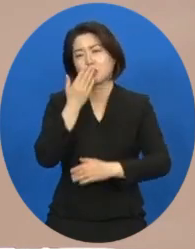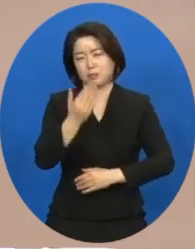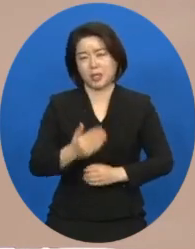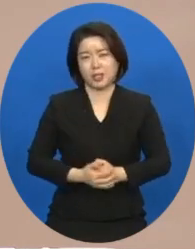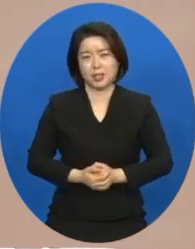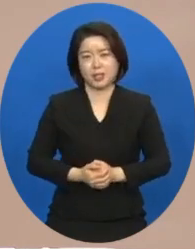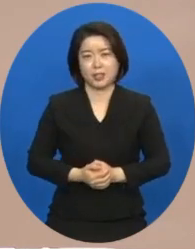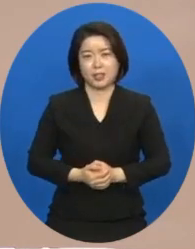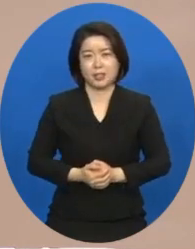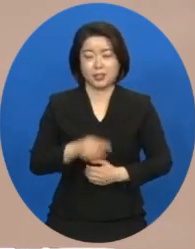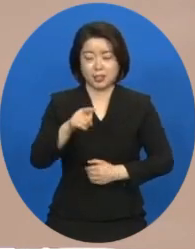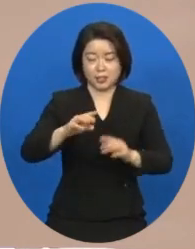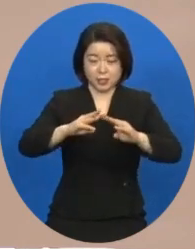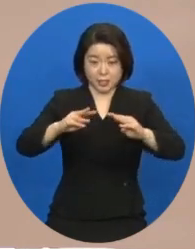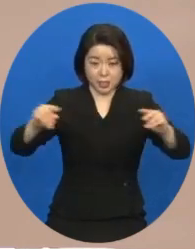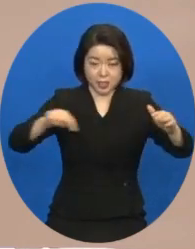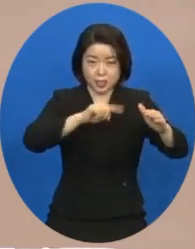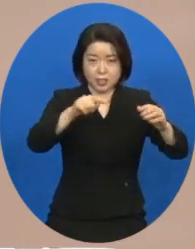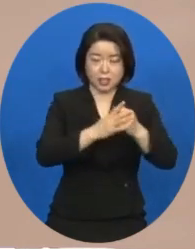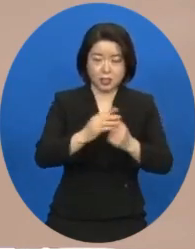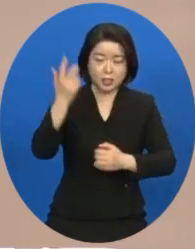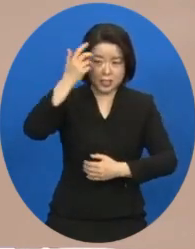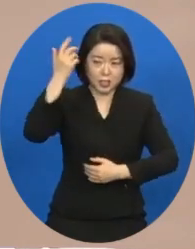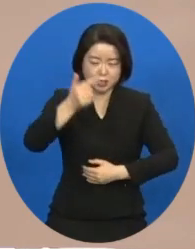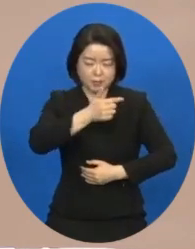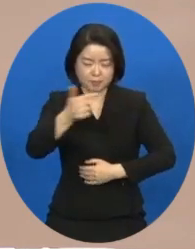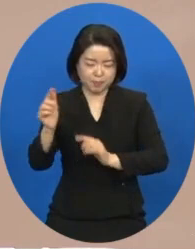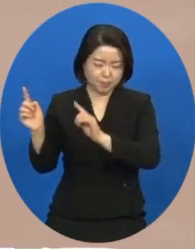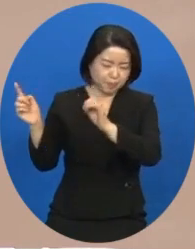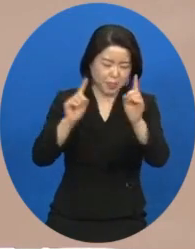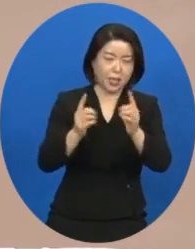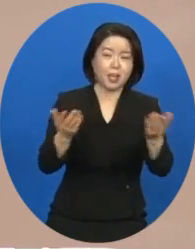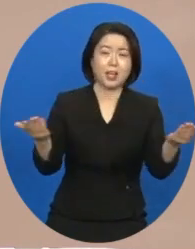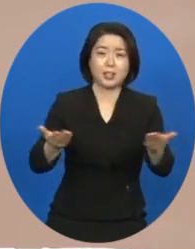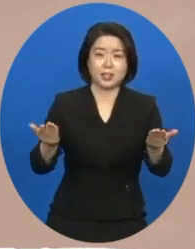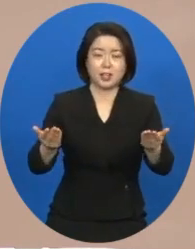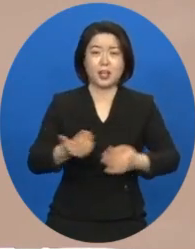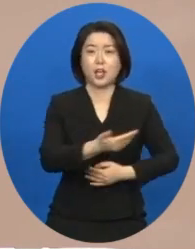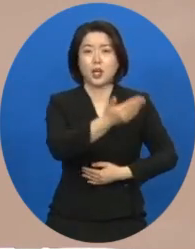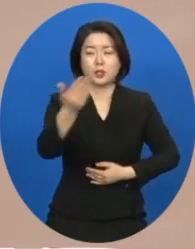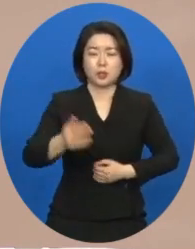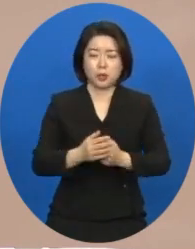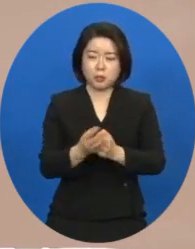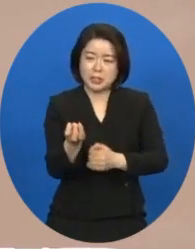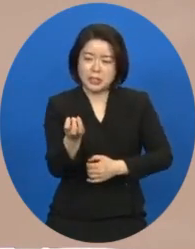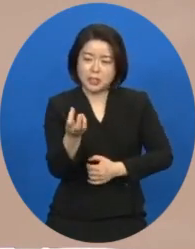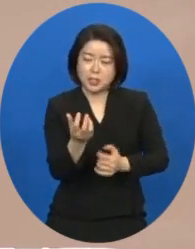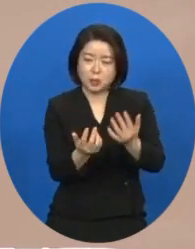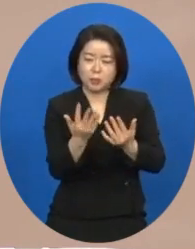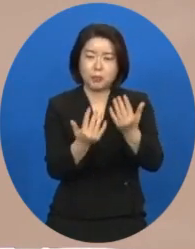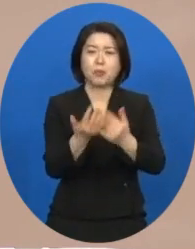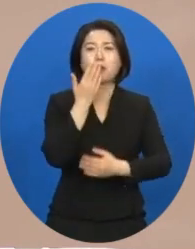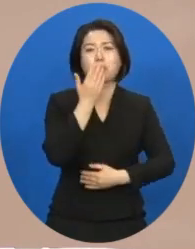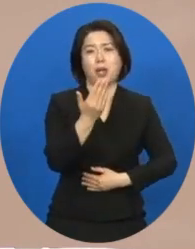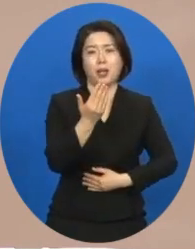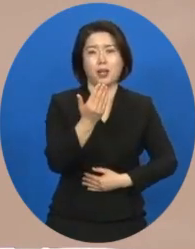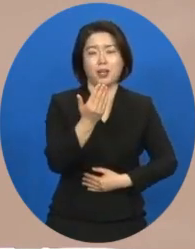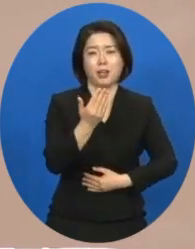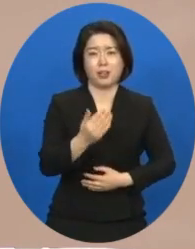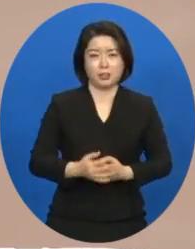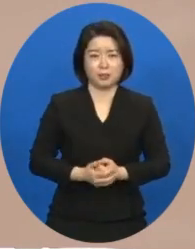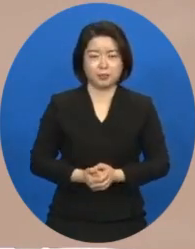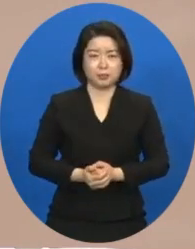이 땅에 영적 대각성이 일어나는 일에 여러분이 불씨가 될 수 있어요.